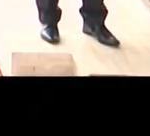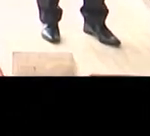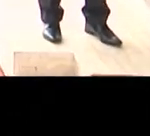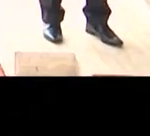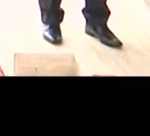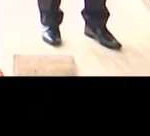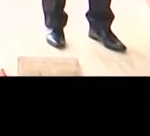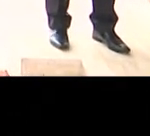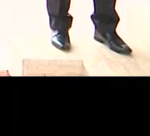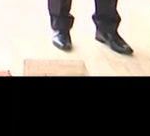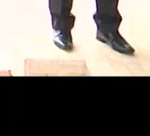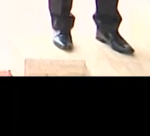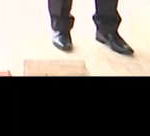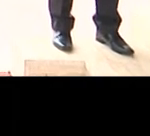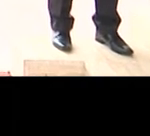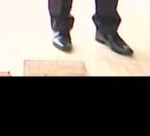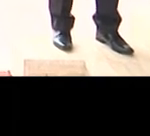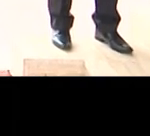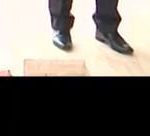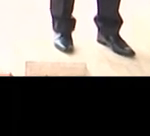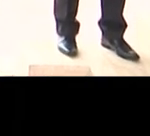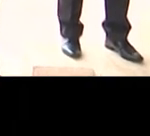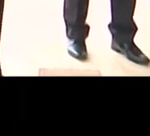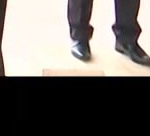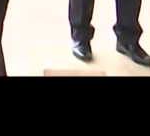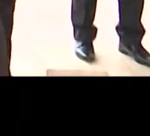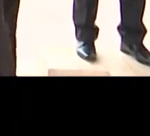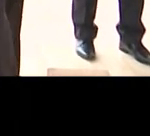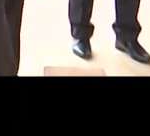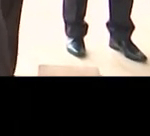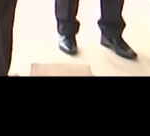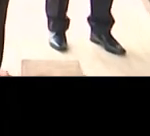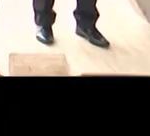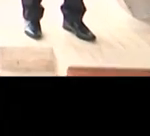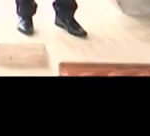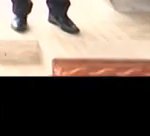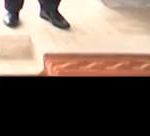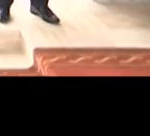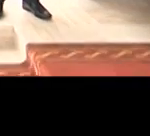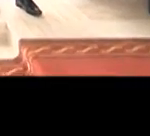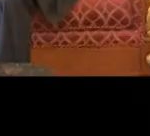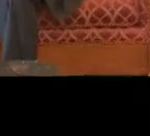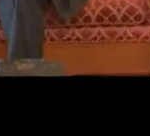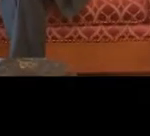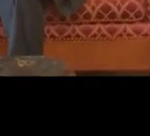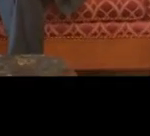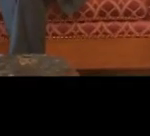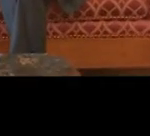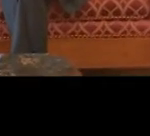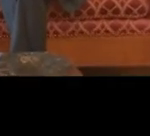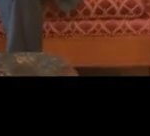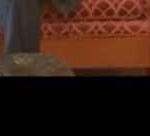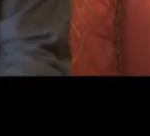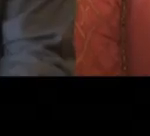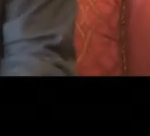aux activités de la BAD, a saisi l'occasion pour rencontrer ce vendredi 16 janvier 2015 son homologue ivoirien. La